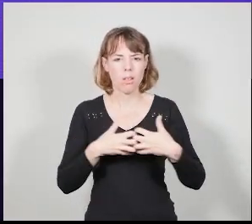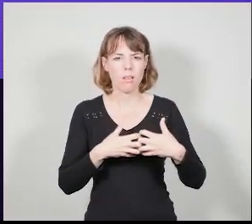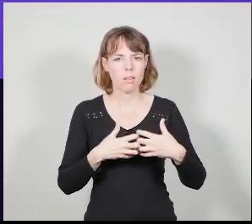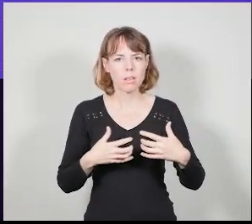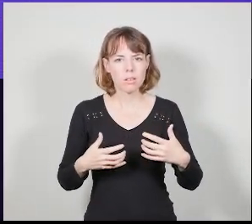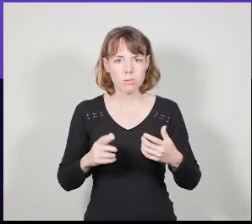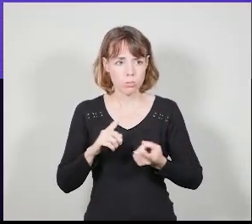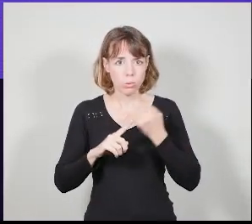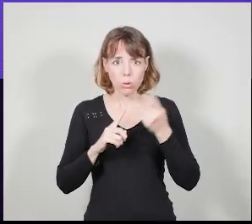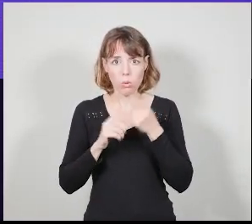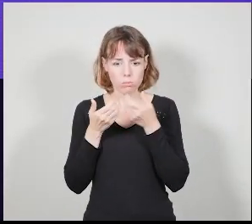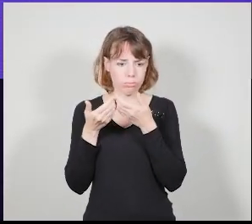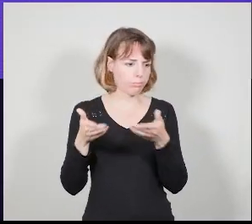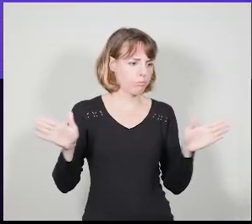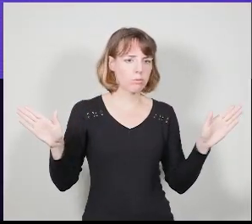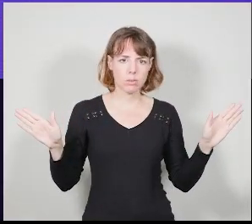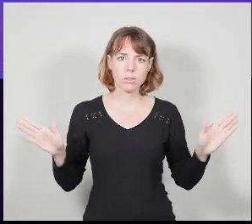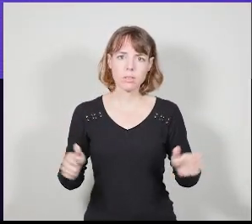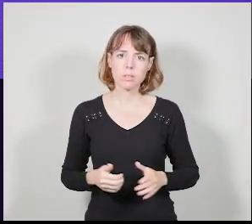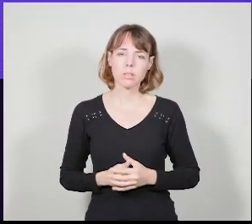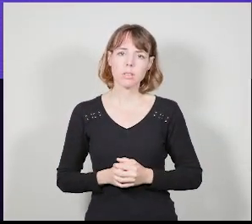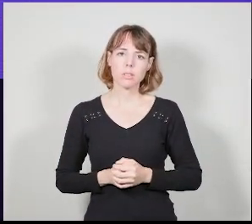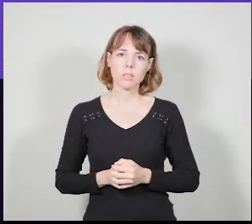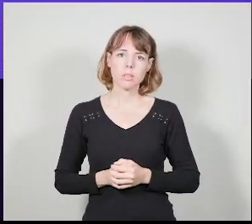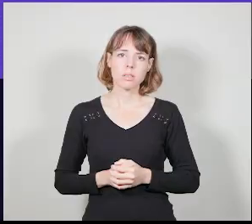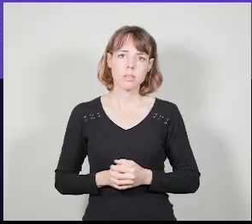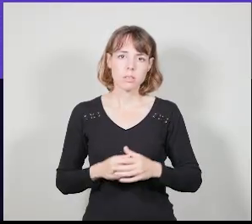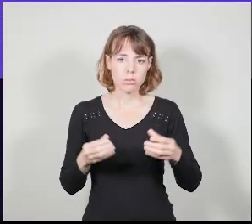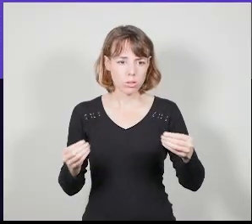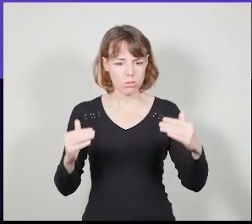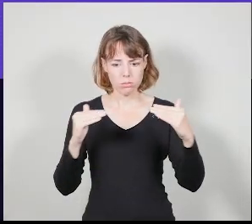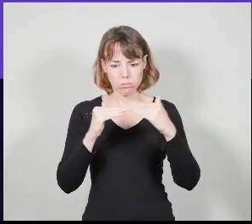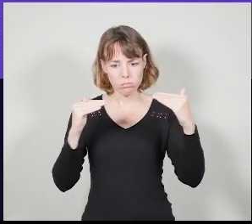comme tout le monde a un champ des possibles, et donc c'est d'essayer d'avoir ce même champ des possibles dans